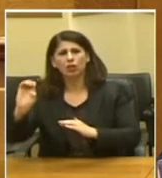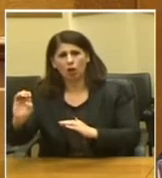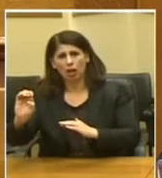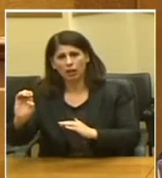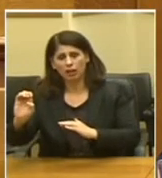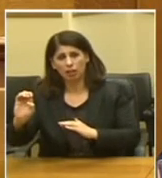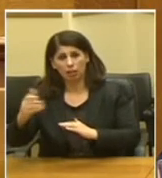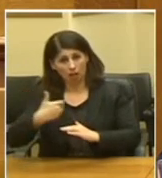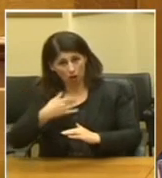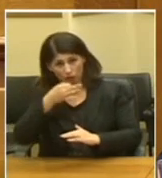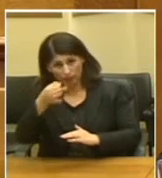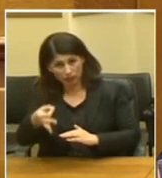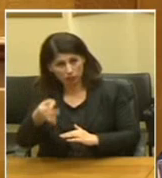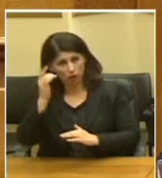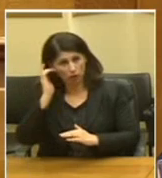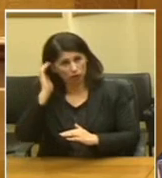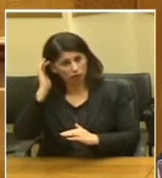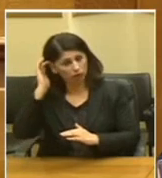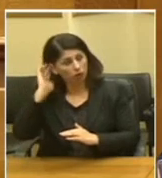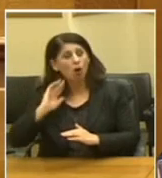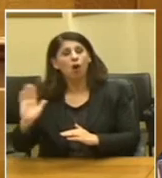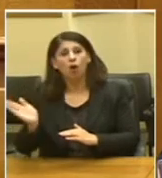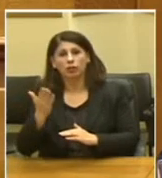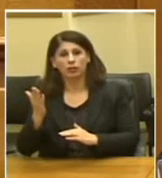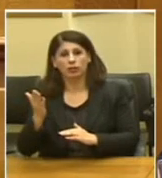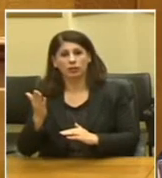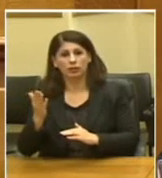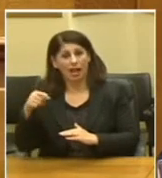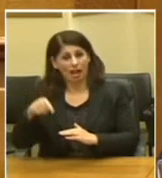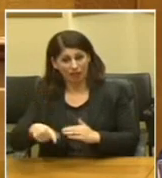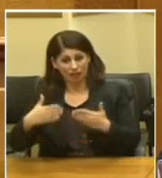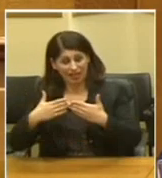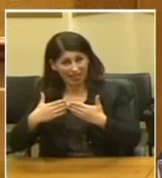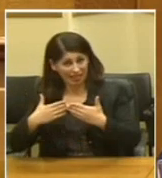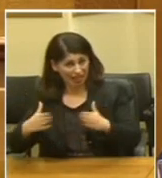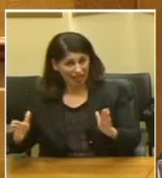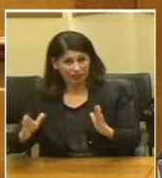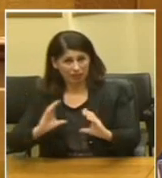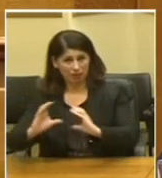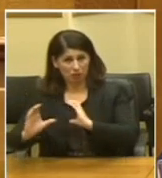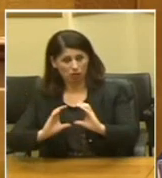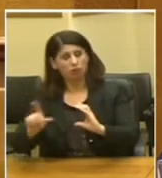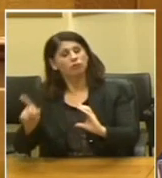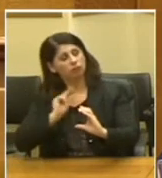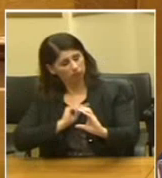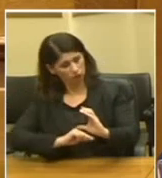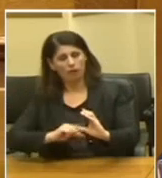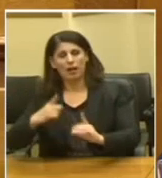εγώ θα σας πω ότι αυτή η ανοιχτή διάβλη είναι ωφέλιμη για τη χώρα